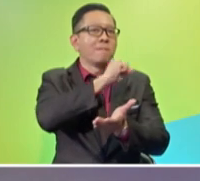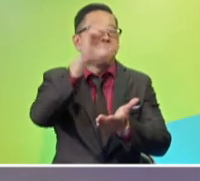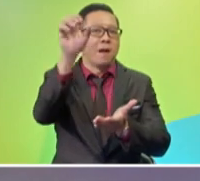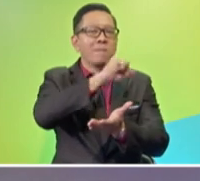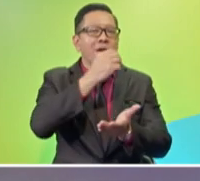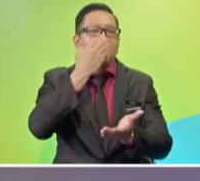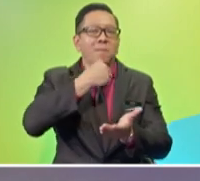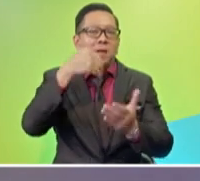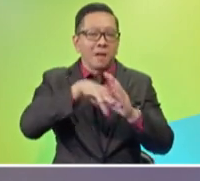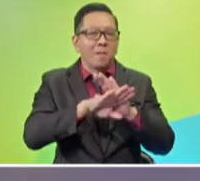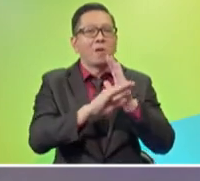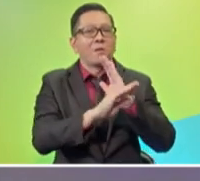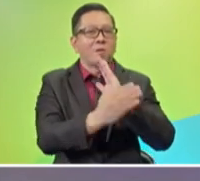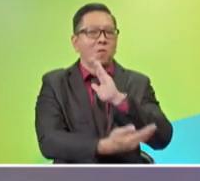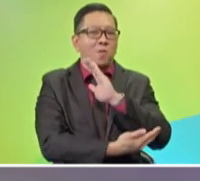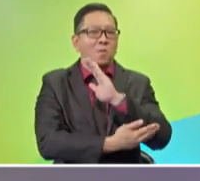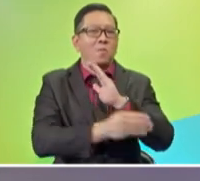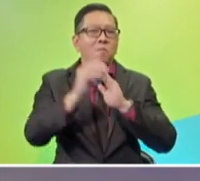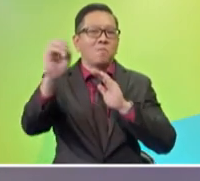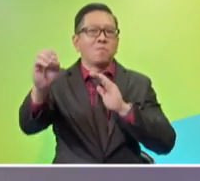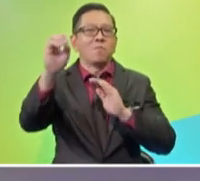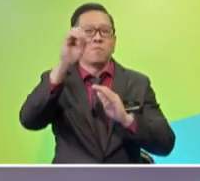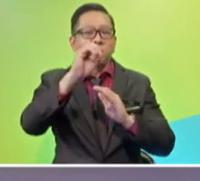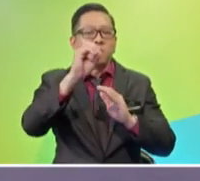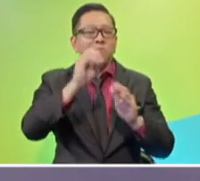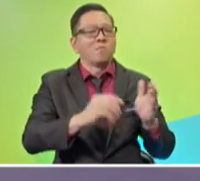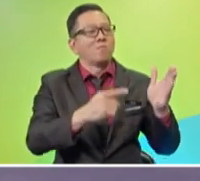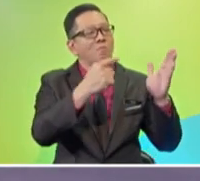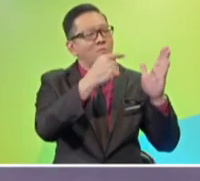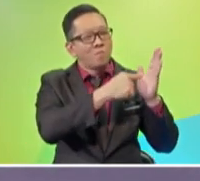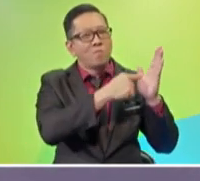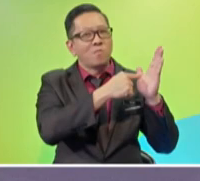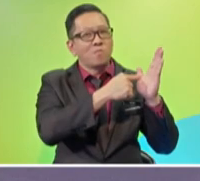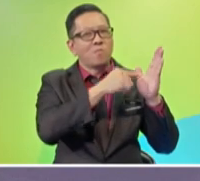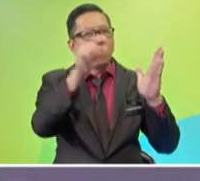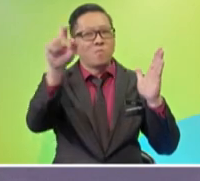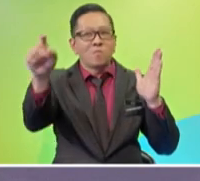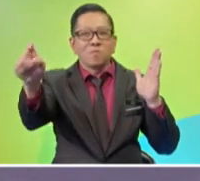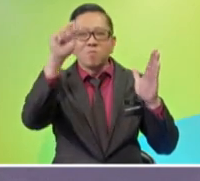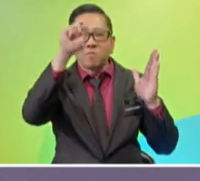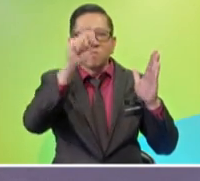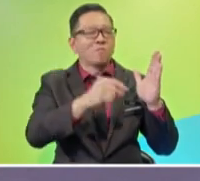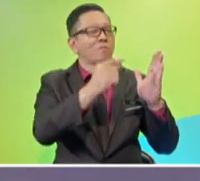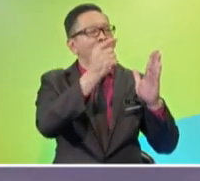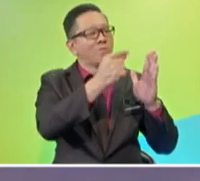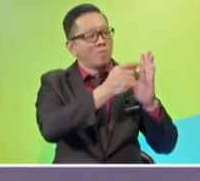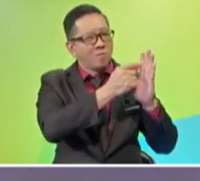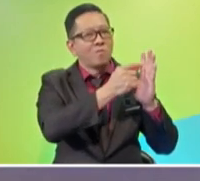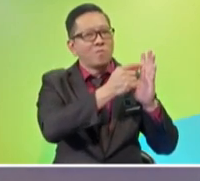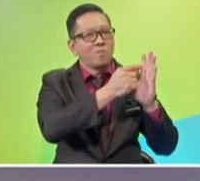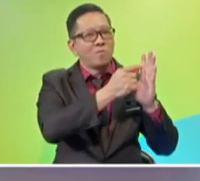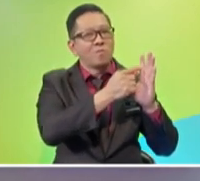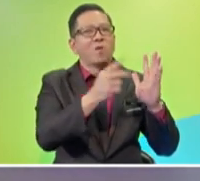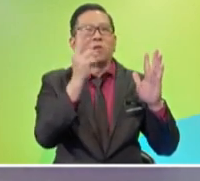dalam satu bakul. Okey. Kemudian kita petik lagi buah apple yang seterusnya. Okey,